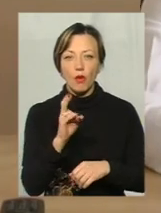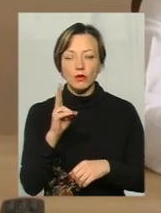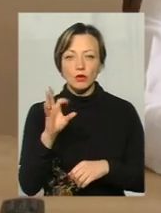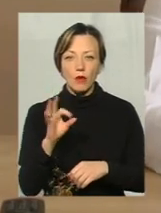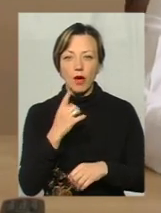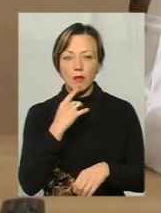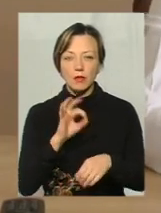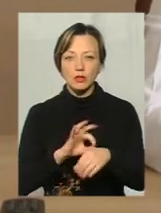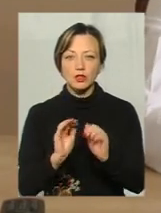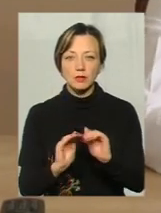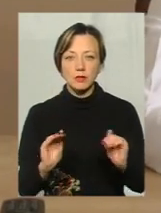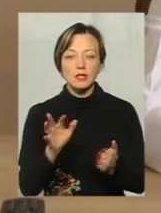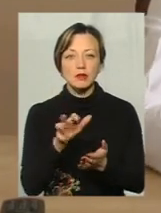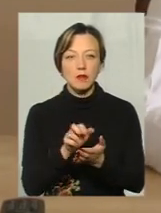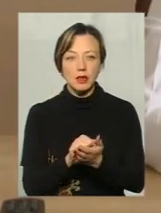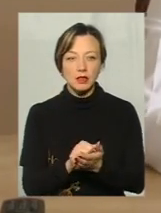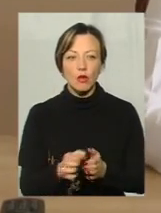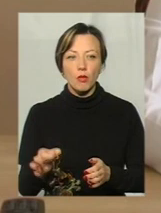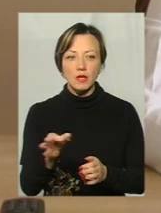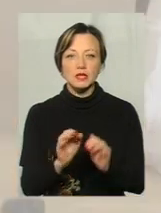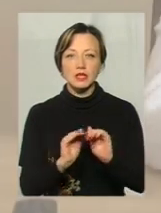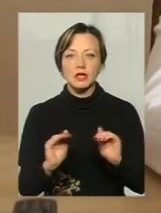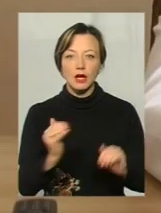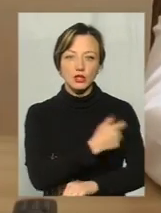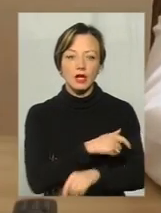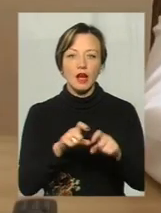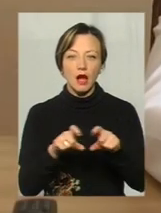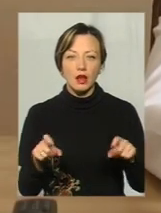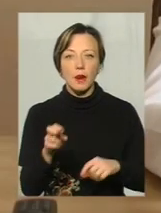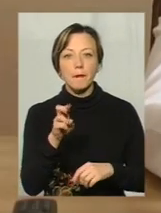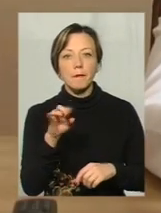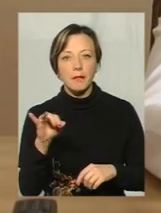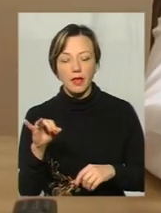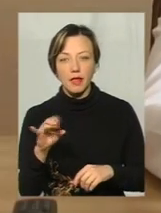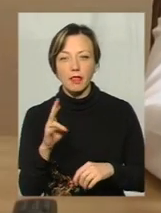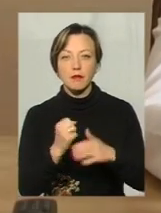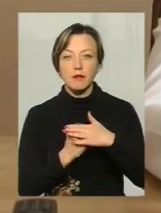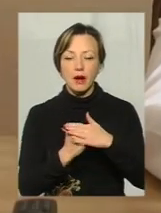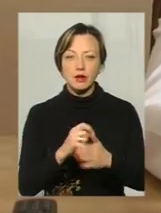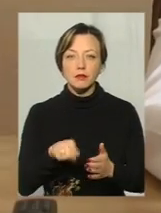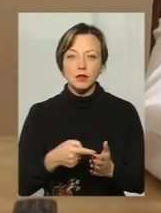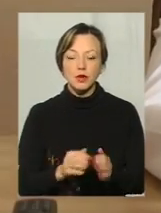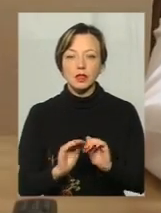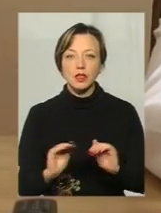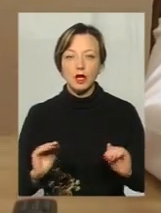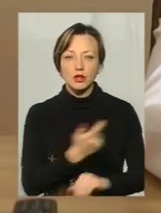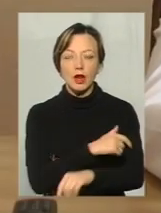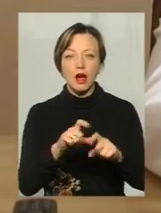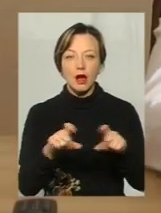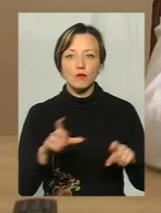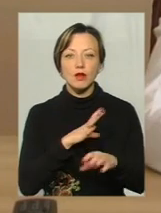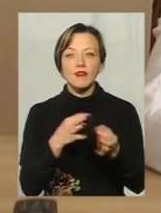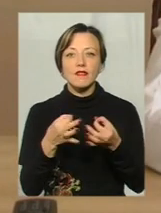онкогематологічними дітьми займаються обласні дитячі лікарні. Якби на базі міської дитячої лікарні були